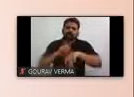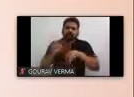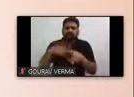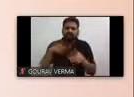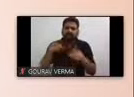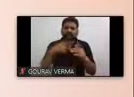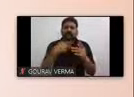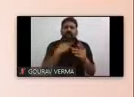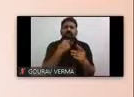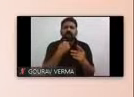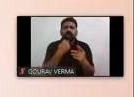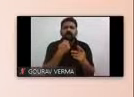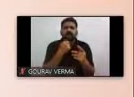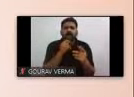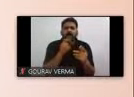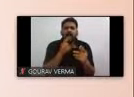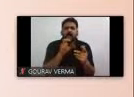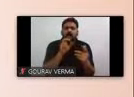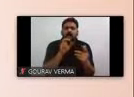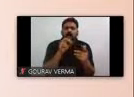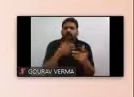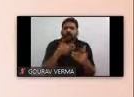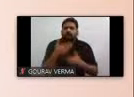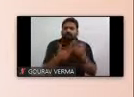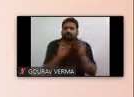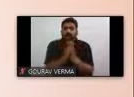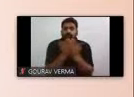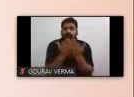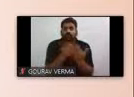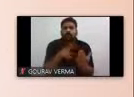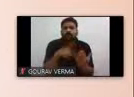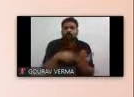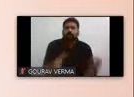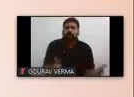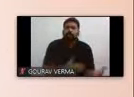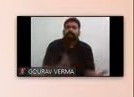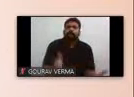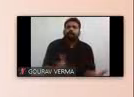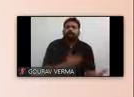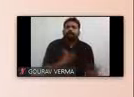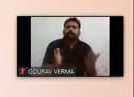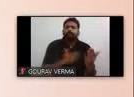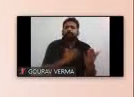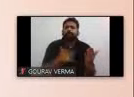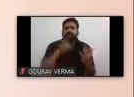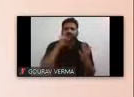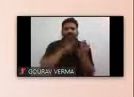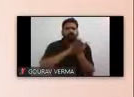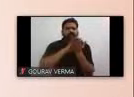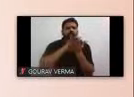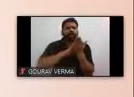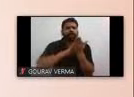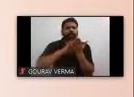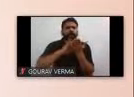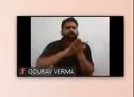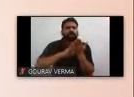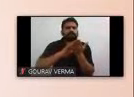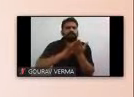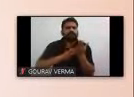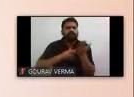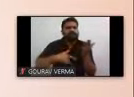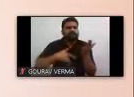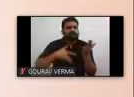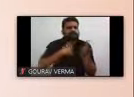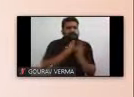अलाउड एक्सपीरियंस देते हैं, उनको बुक्स को, पेजों को पलटना, बुक्स की पिक्चर्स को फील करना, बुक में